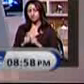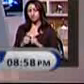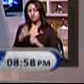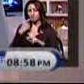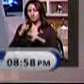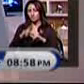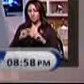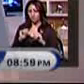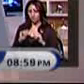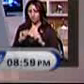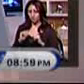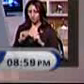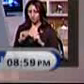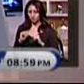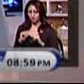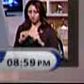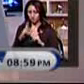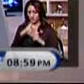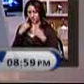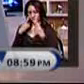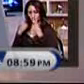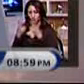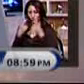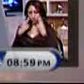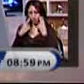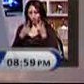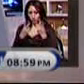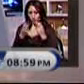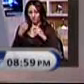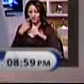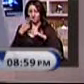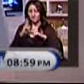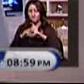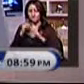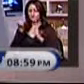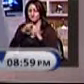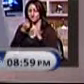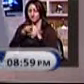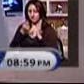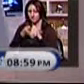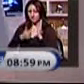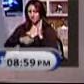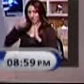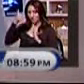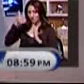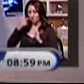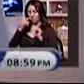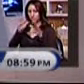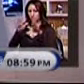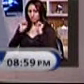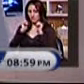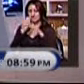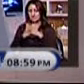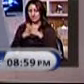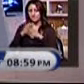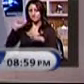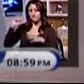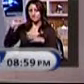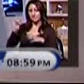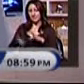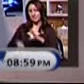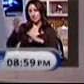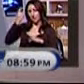يعني شاعرنا الكبير دكتور أحمد عبد المعطي حجازي أدبنا الروائي الكبير أستاذنا بهاء طاهر قرار استقالة من المجلس على الثقافة، هل